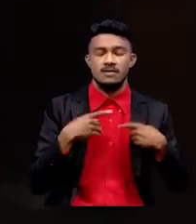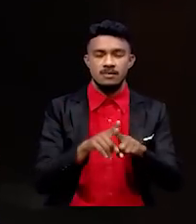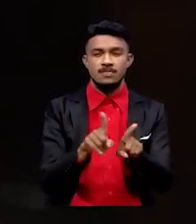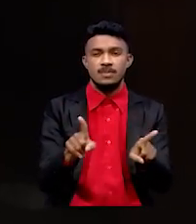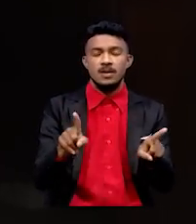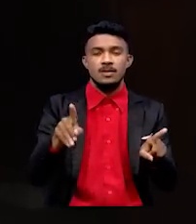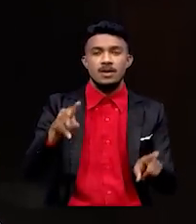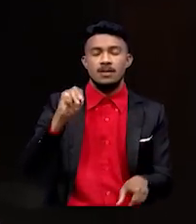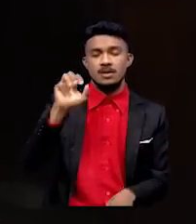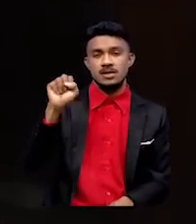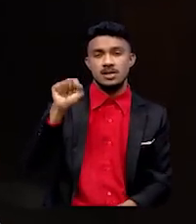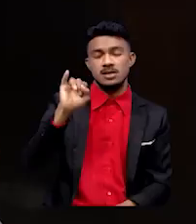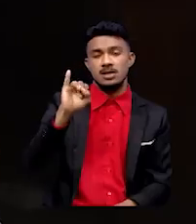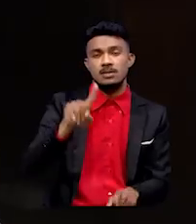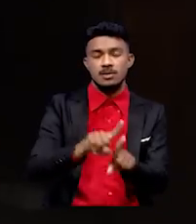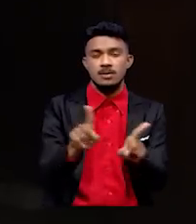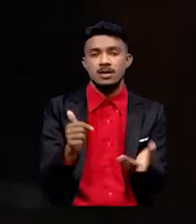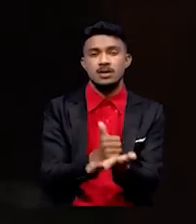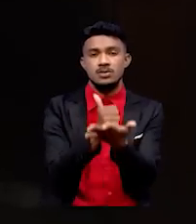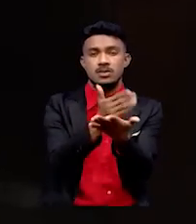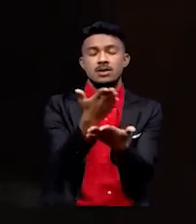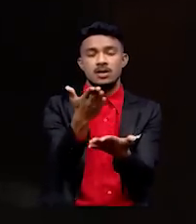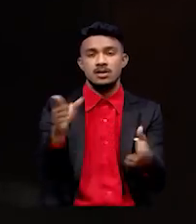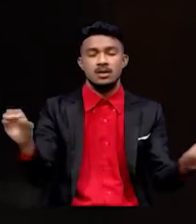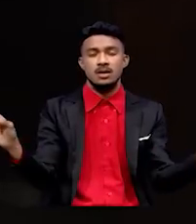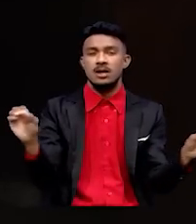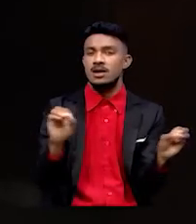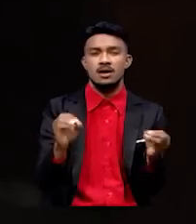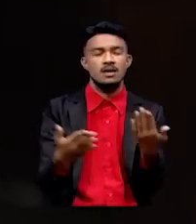ministry sosyal ni so kay apoy uni la facilita